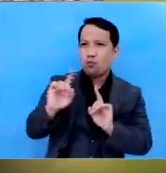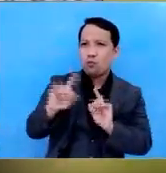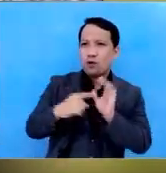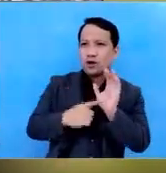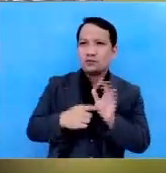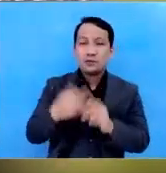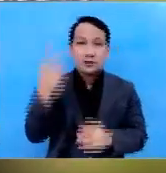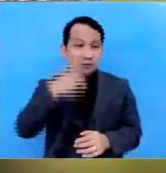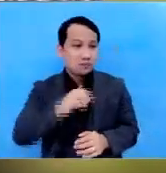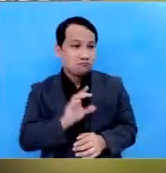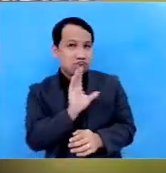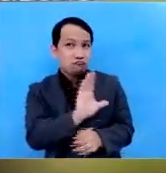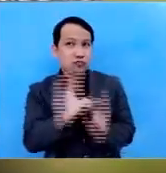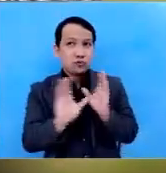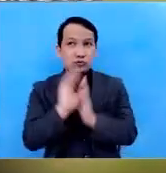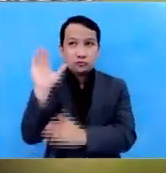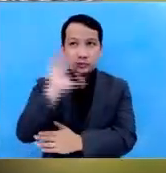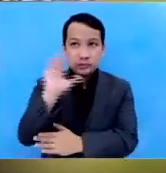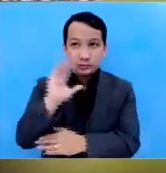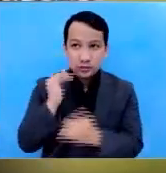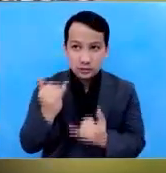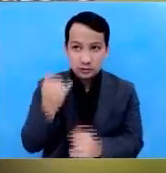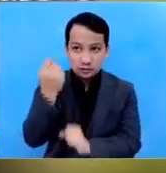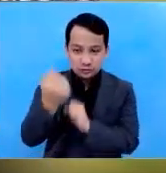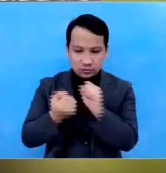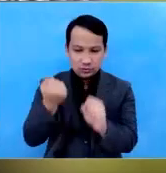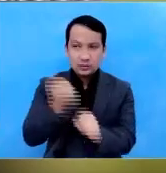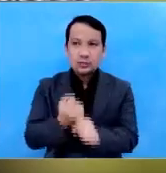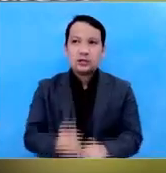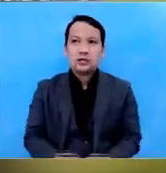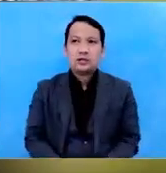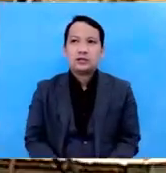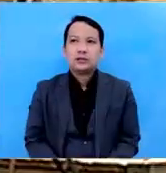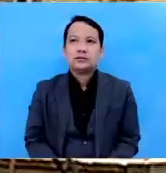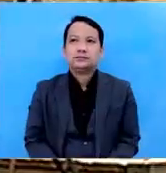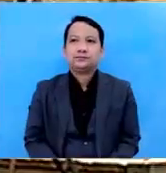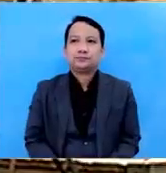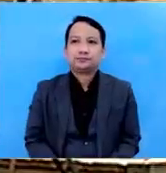design para sa Christmas season ngayong taon?